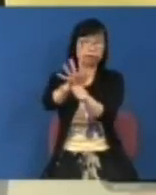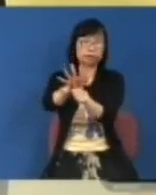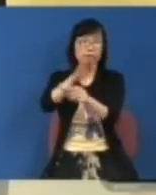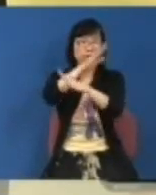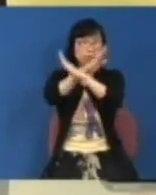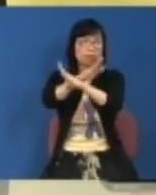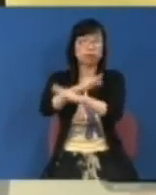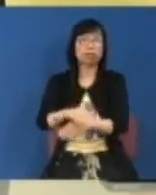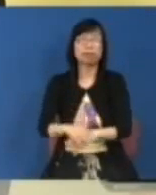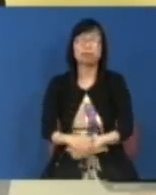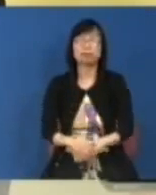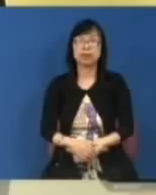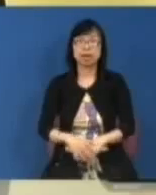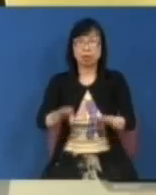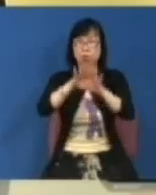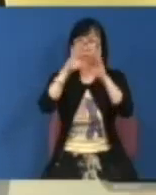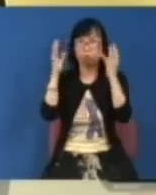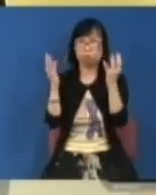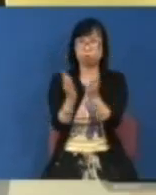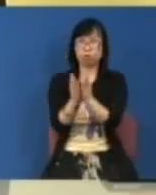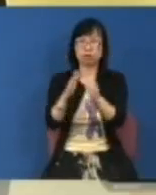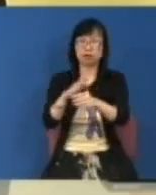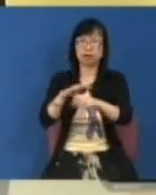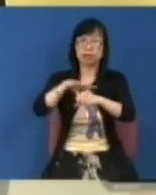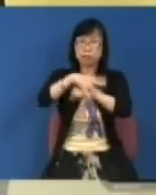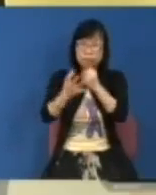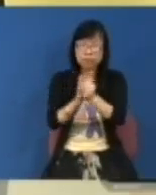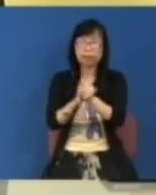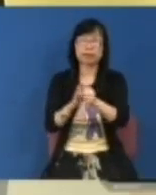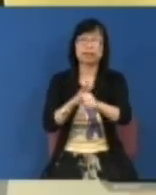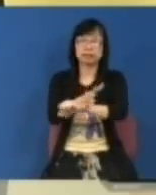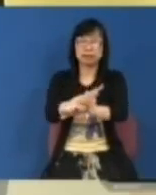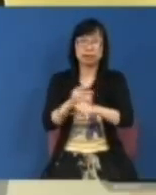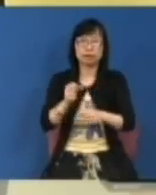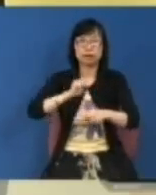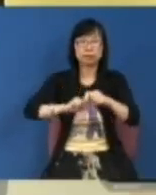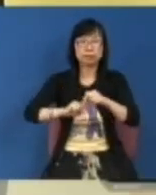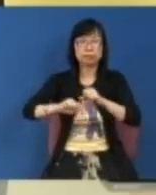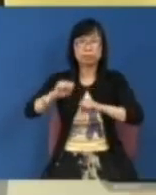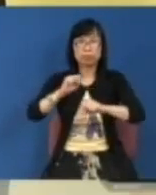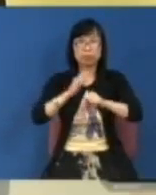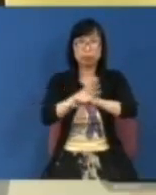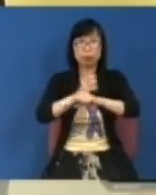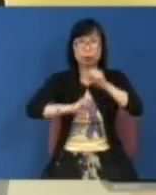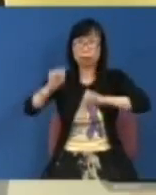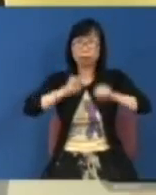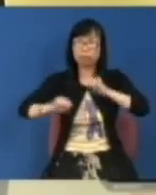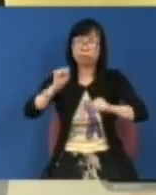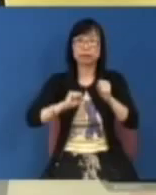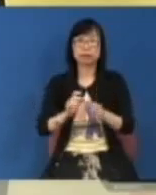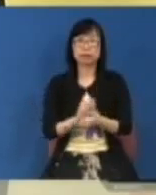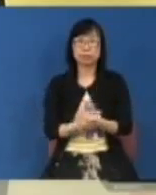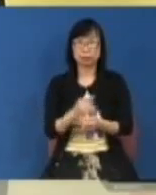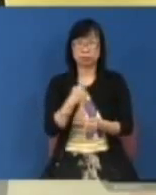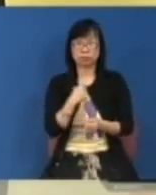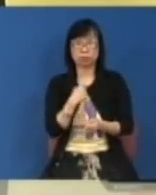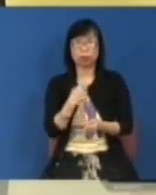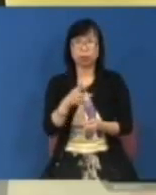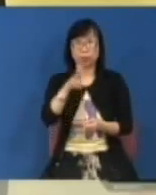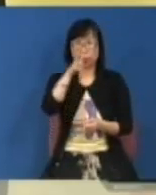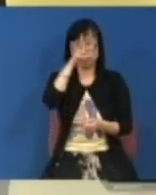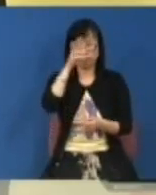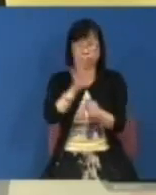界嘅社會運動裏邊咧，當一個政府為咗佢自己嘅私利，為咗去保護佢自己